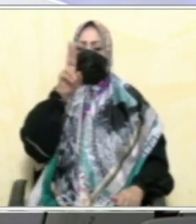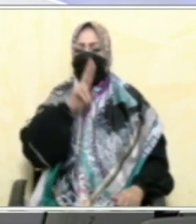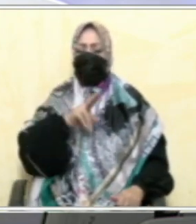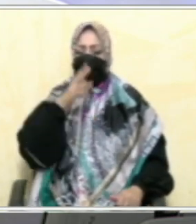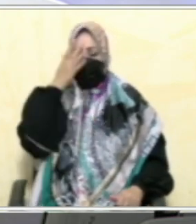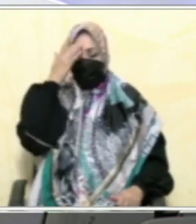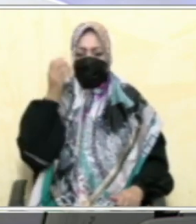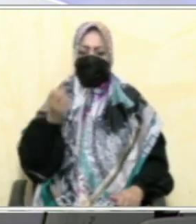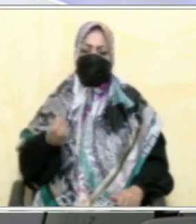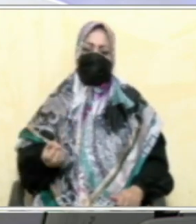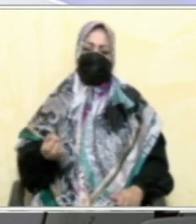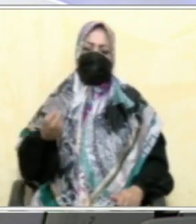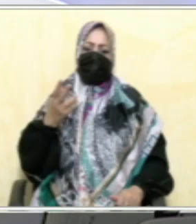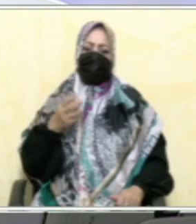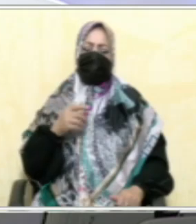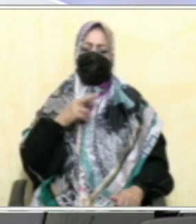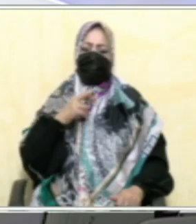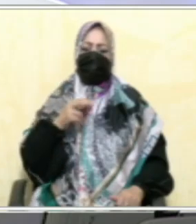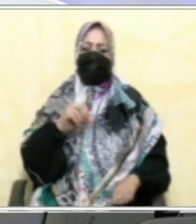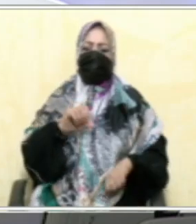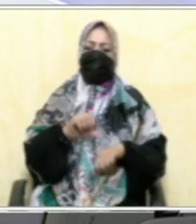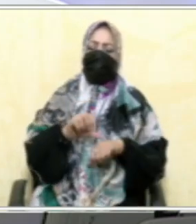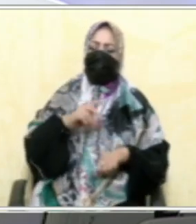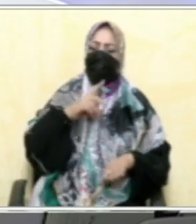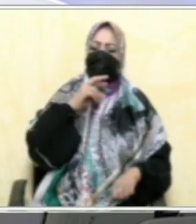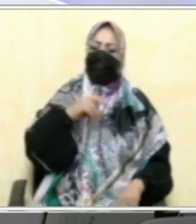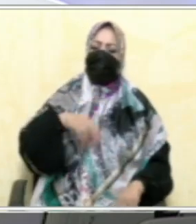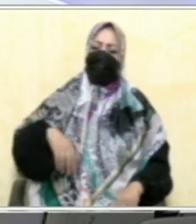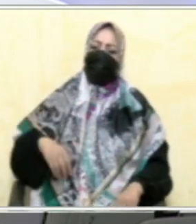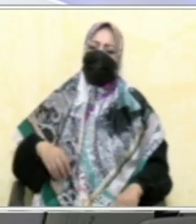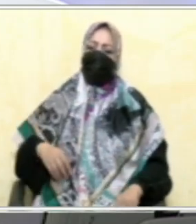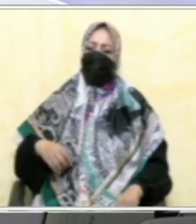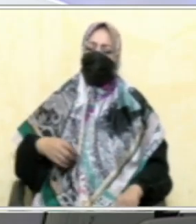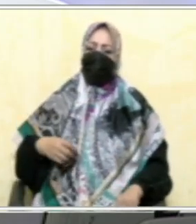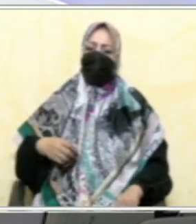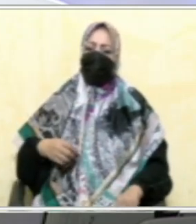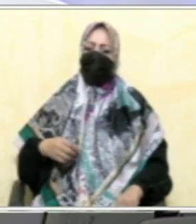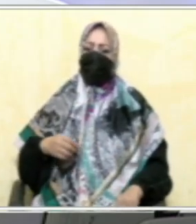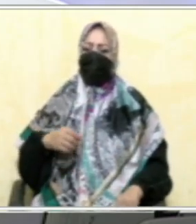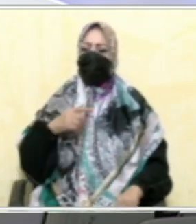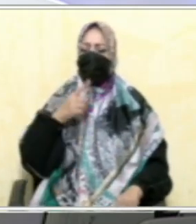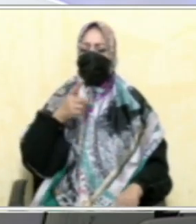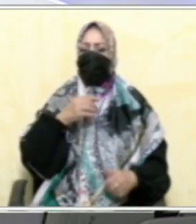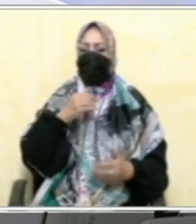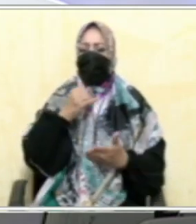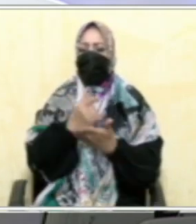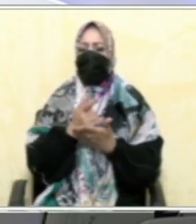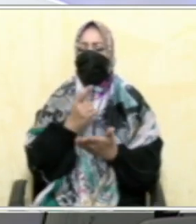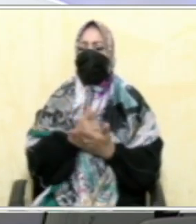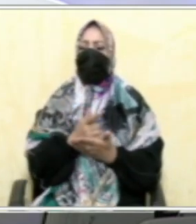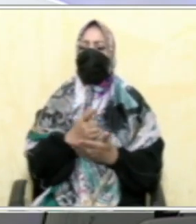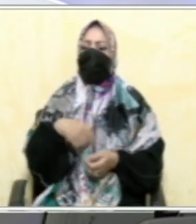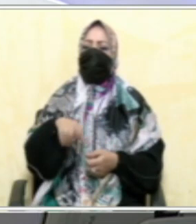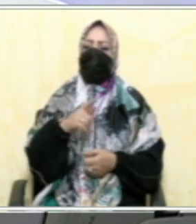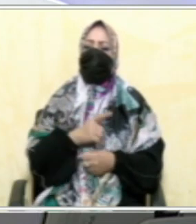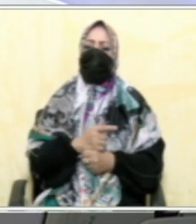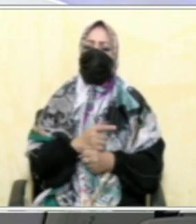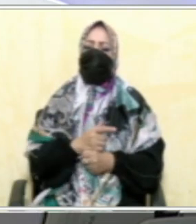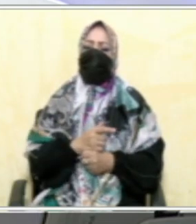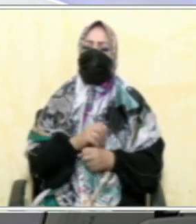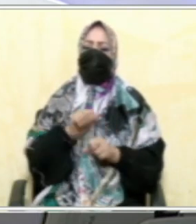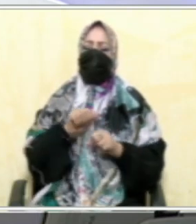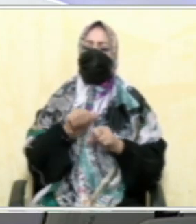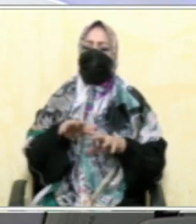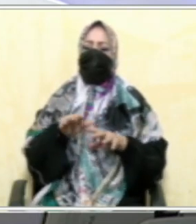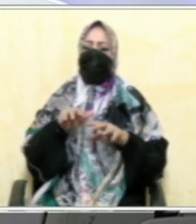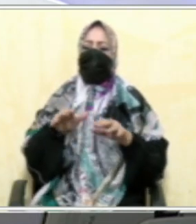على أن مسألة ظاهرة التفشي ما يسمى بأولاد الأبلات وأولاد المدرسات وتنجيحهم، قالت